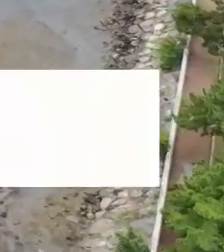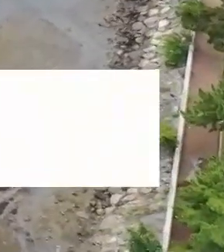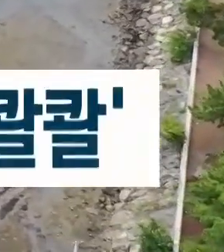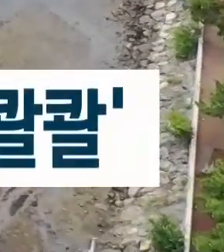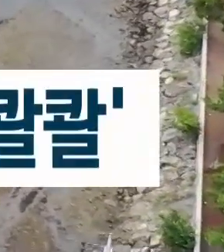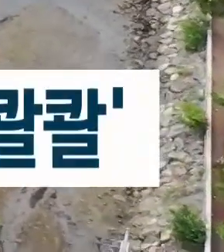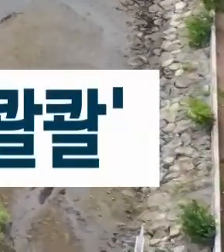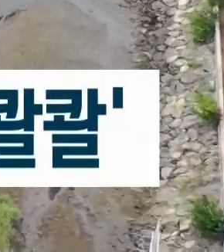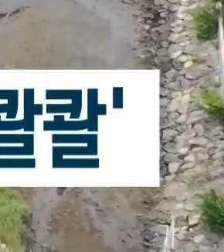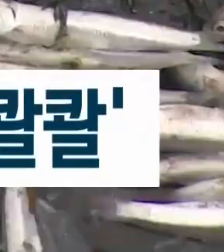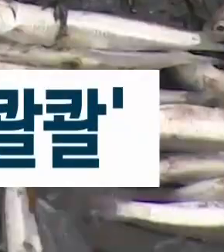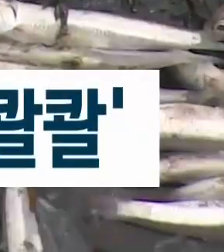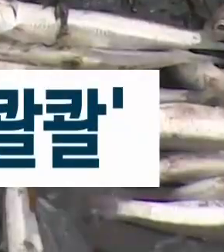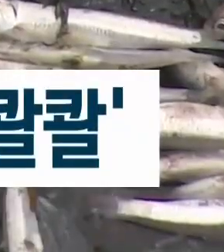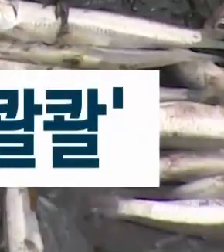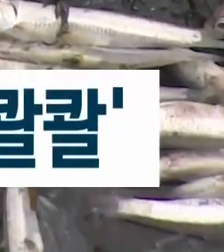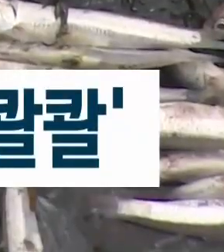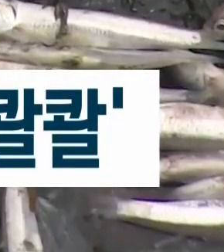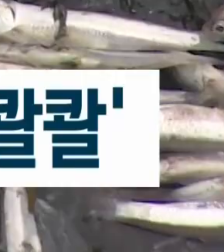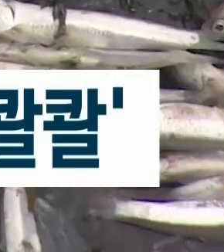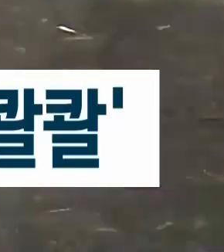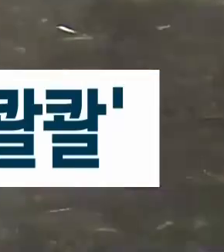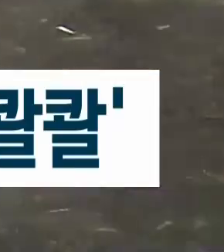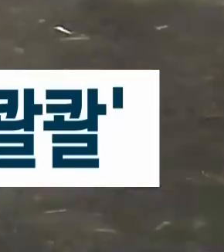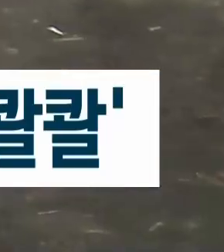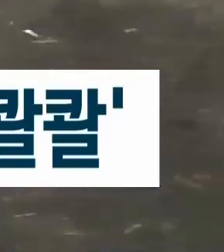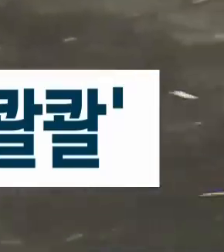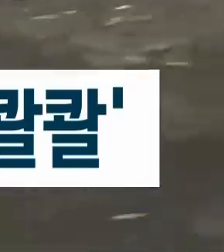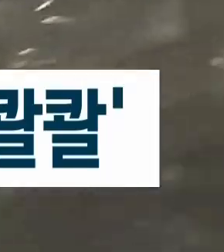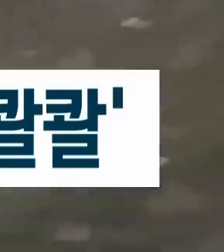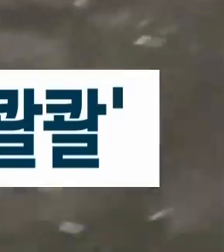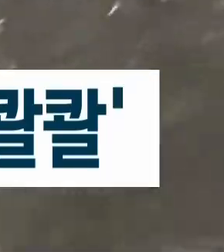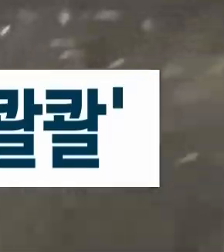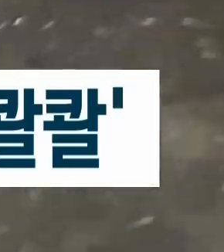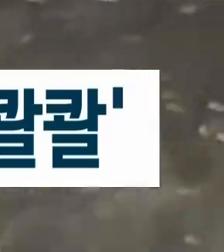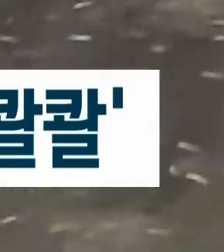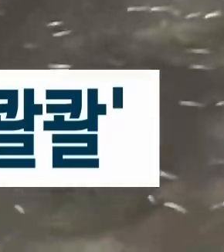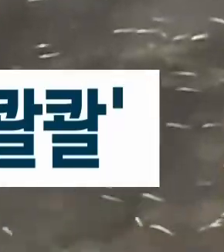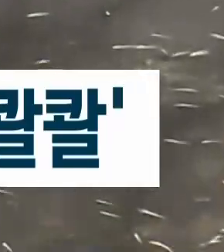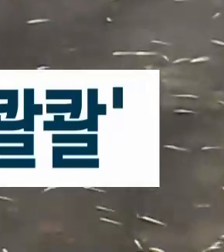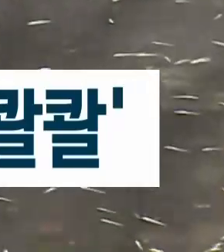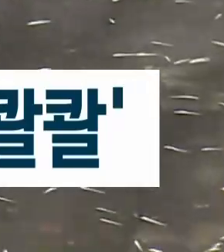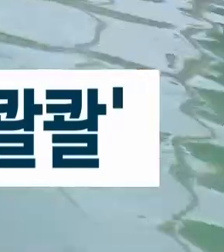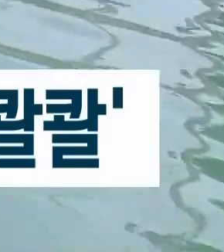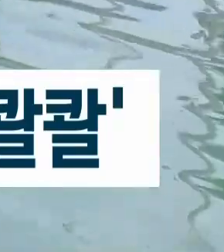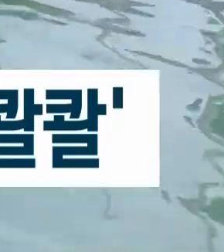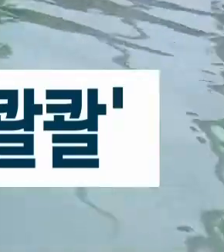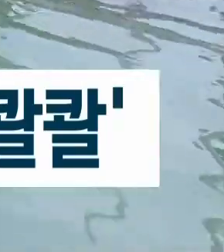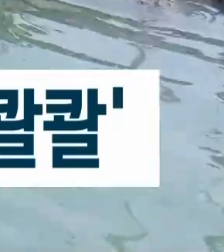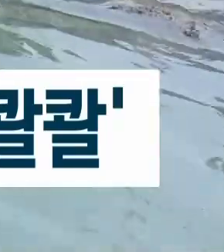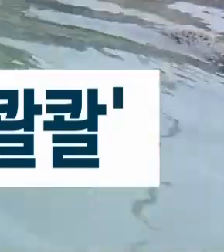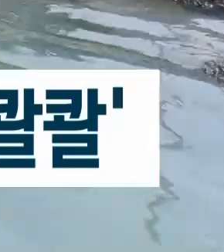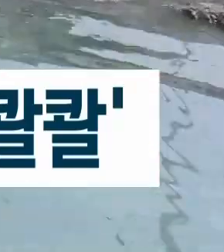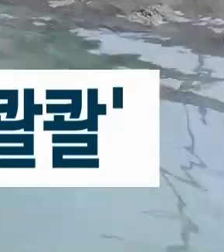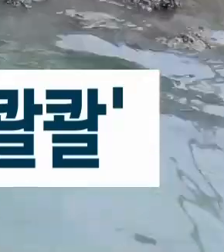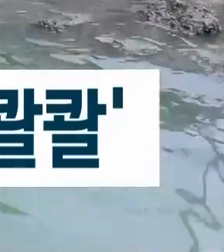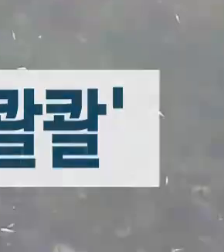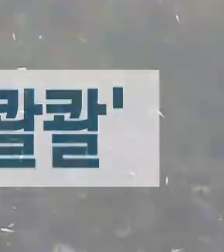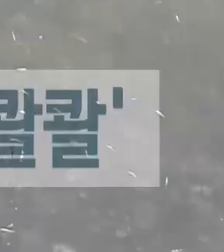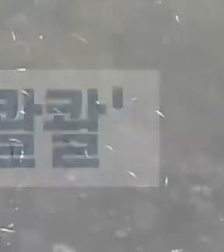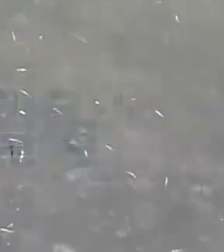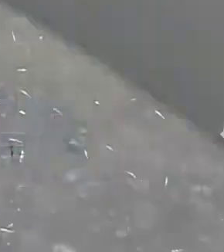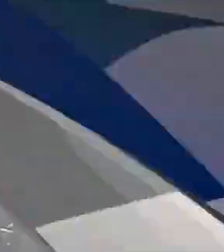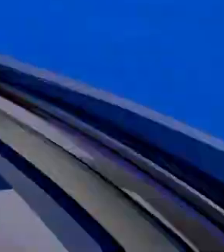미국 식품의약국 FDA가 인증한 청정의약인 여수 가망만에서 여수에서 불법 방류되는 오폐수 때문에 멸치 수만 마리가